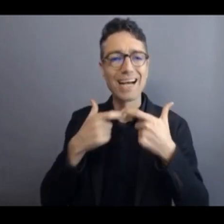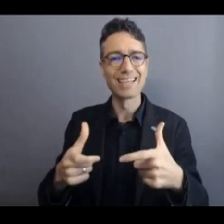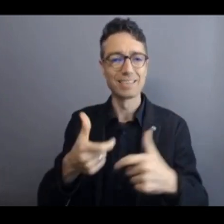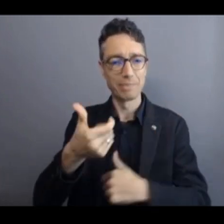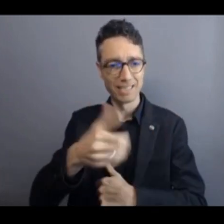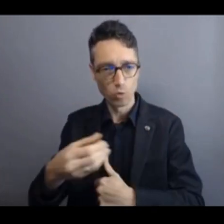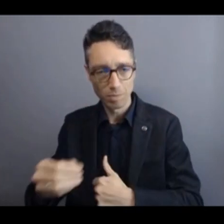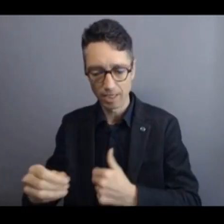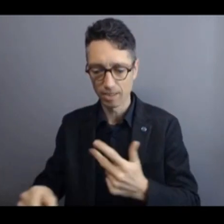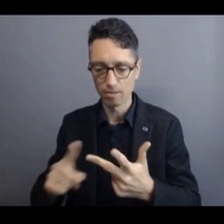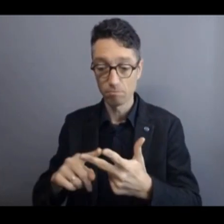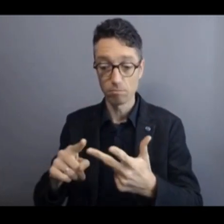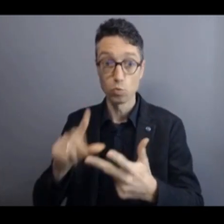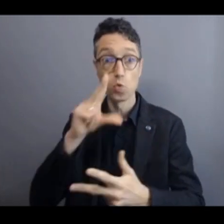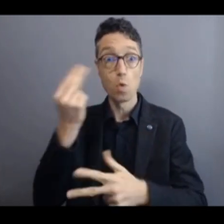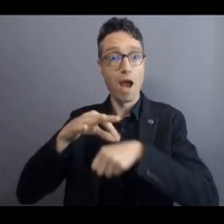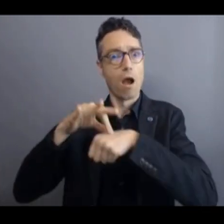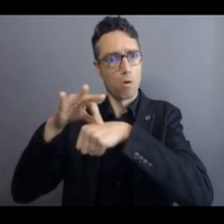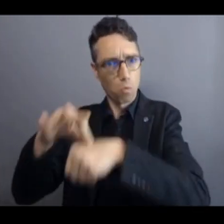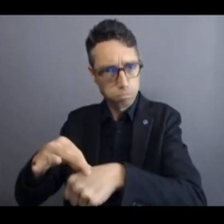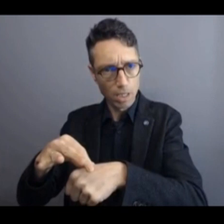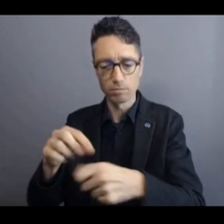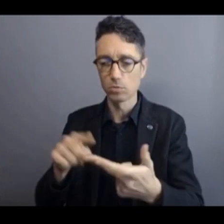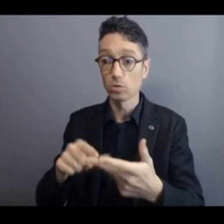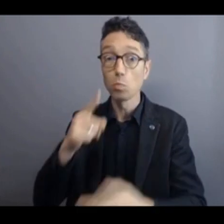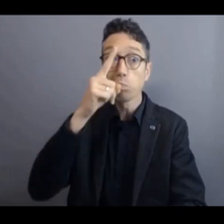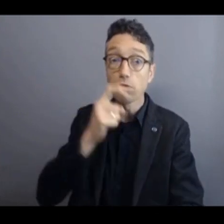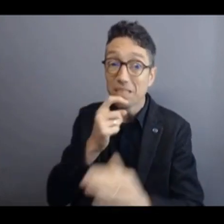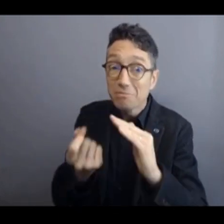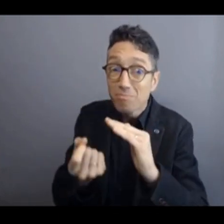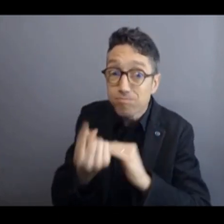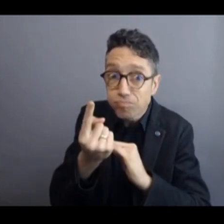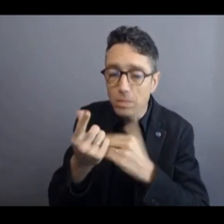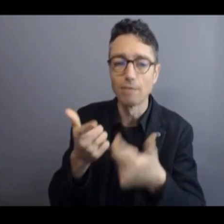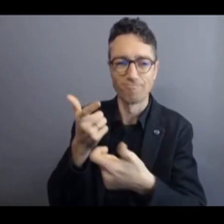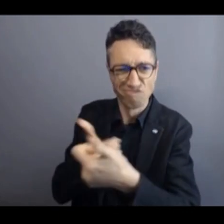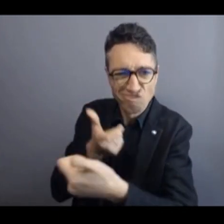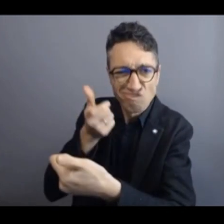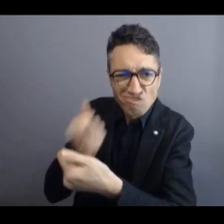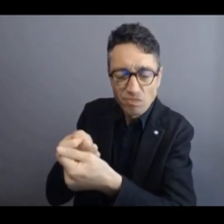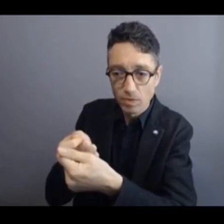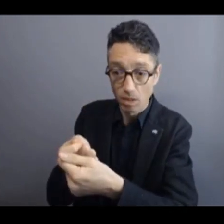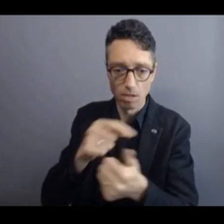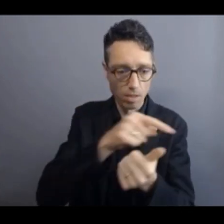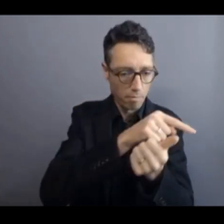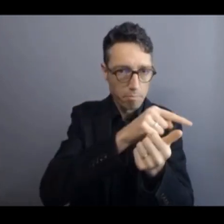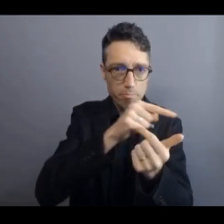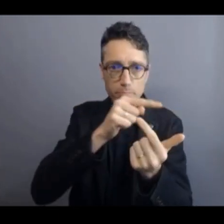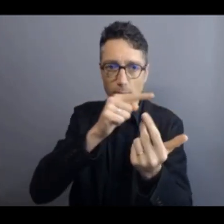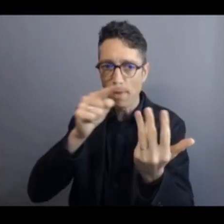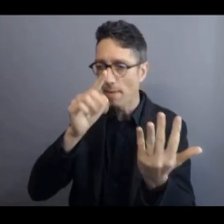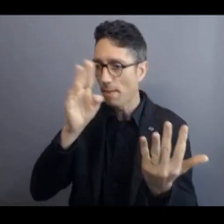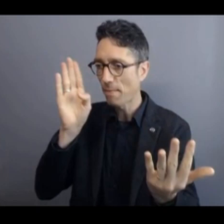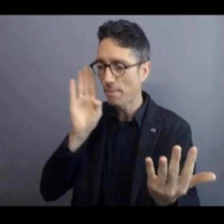solutions adaptées aux profils spécifiques, ça permet de comprendre qu'il y a vraiment une globalité et qu'il faut envisager les choses un peu sous tous